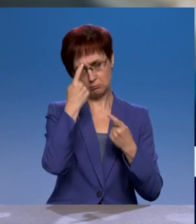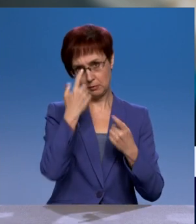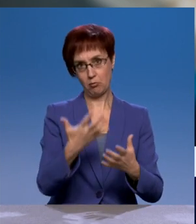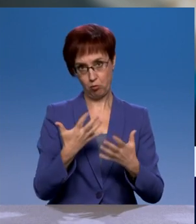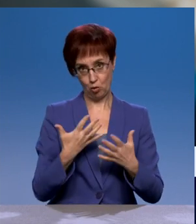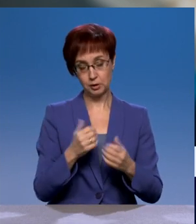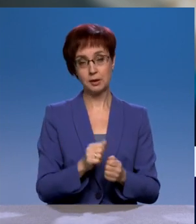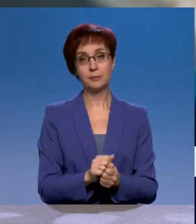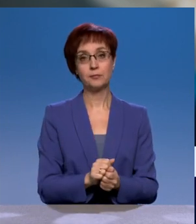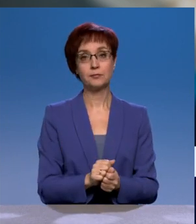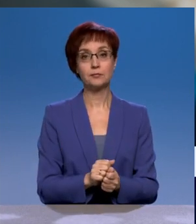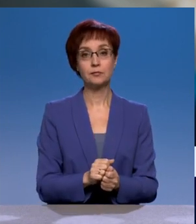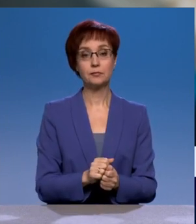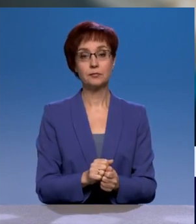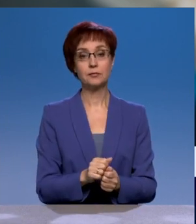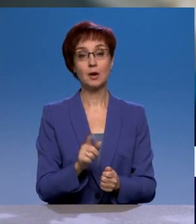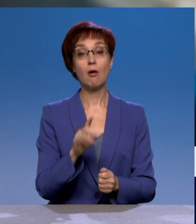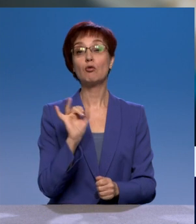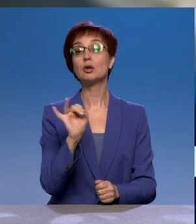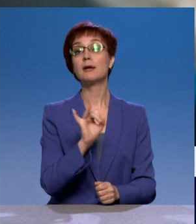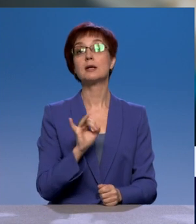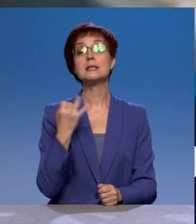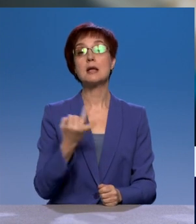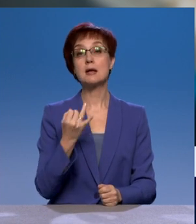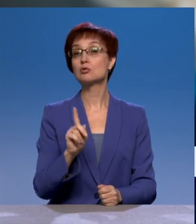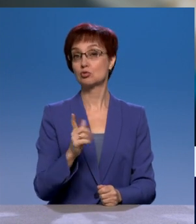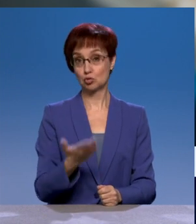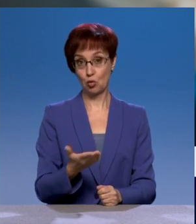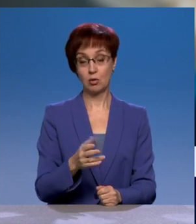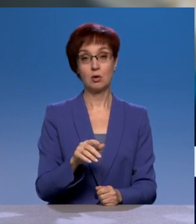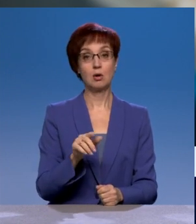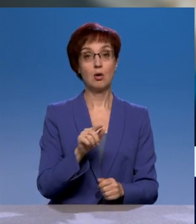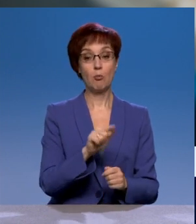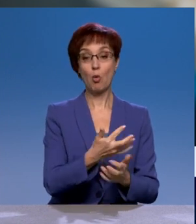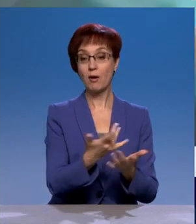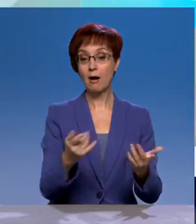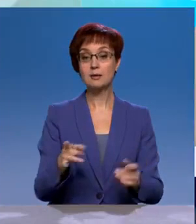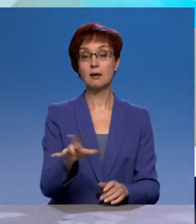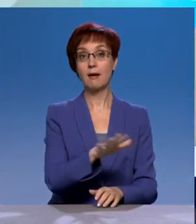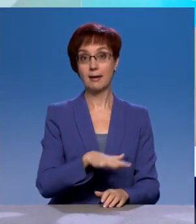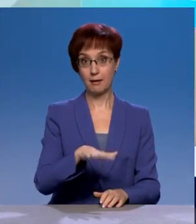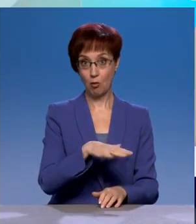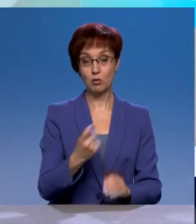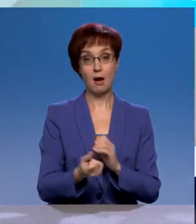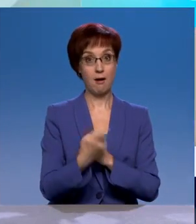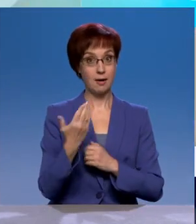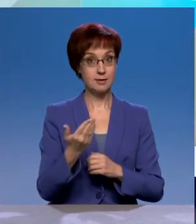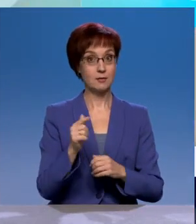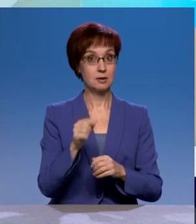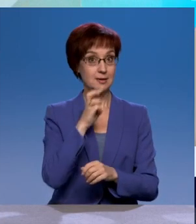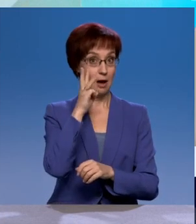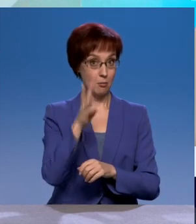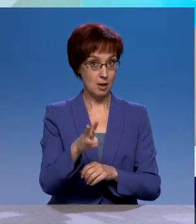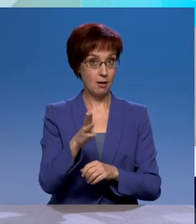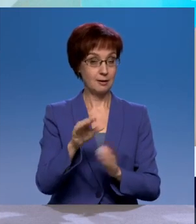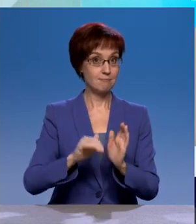складывается. Снизу. Интересно вот еще что. По регионам больше всех оказывается, вот по Росстату, врачи получают на Чукотке 250 тысяч